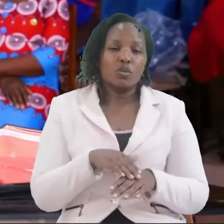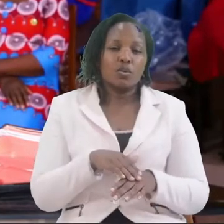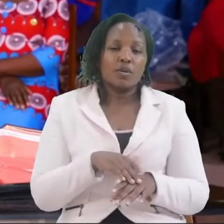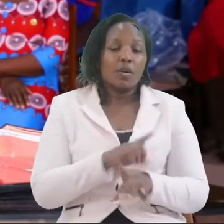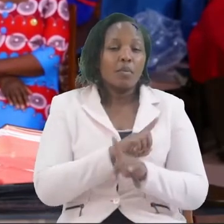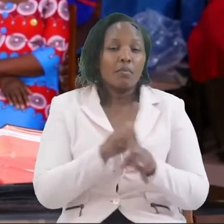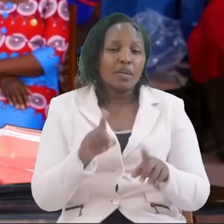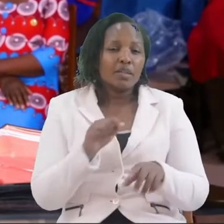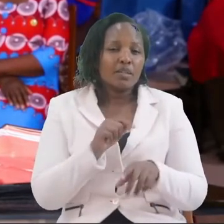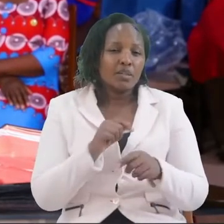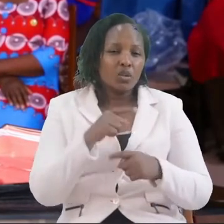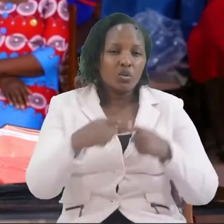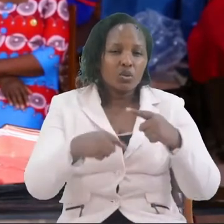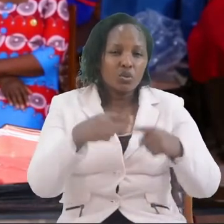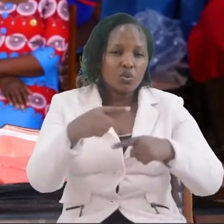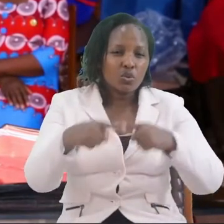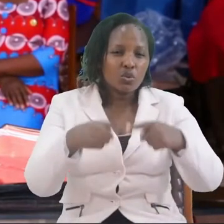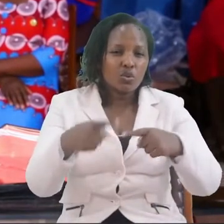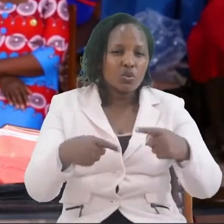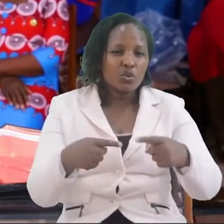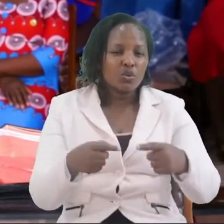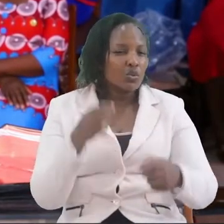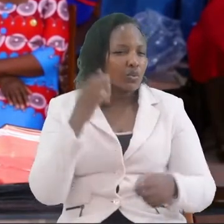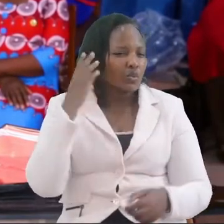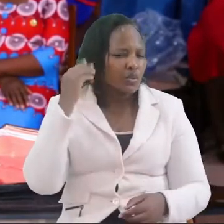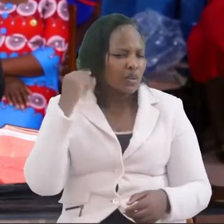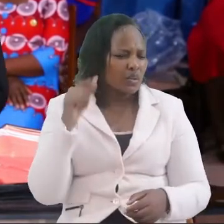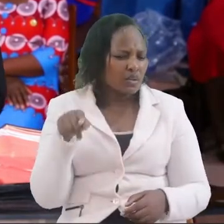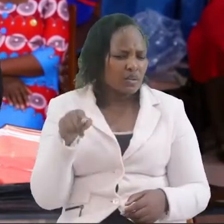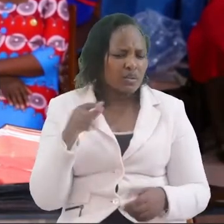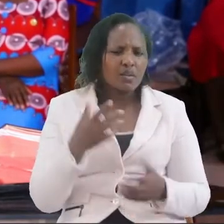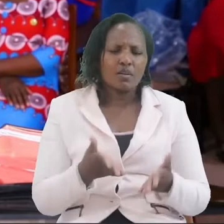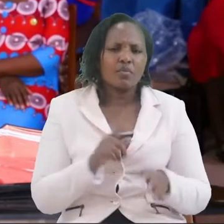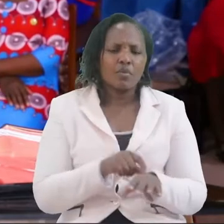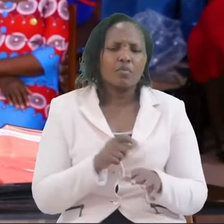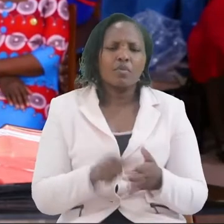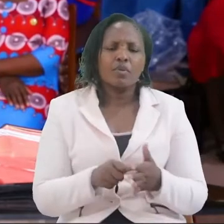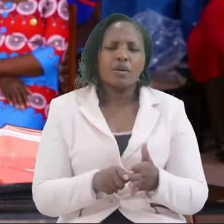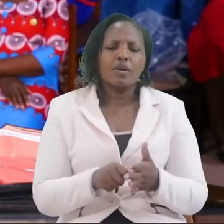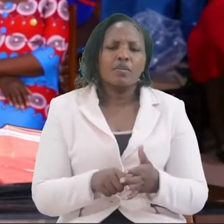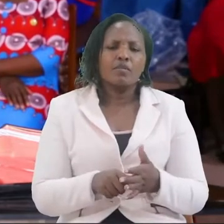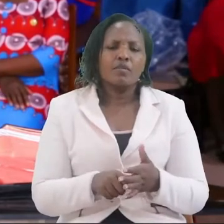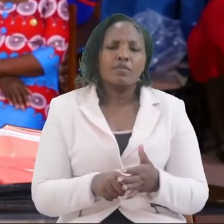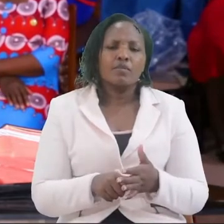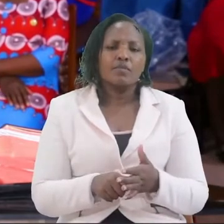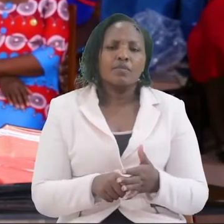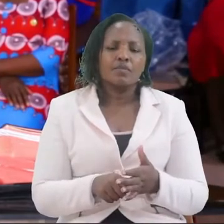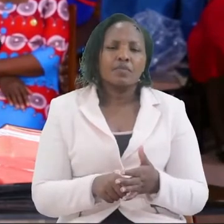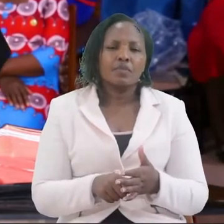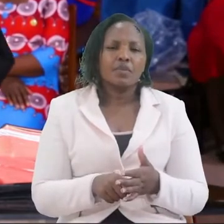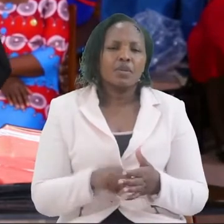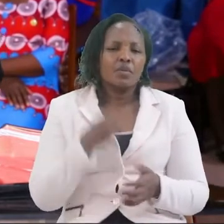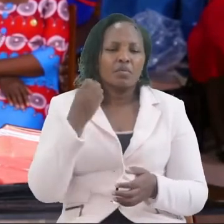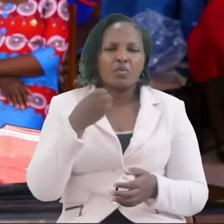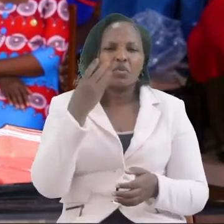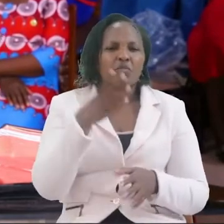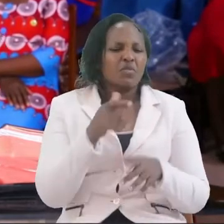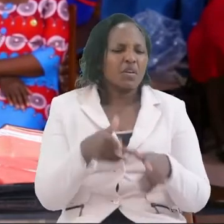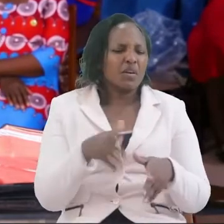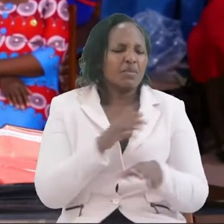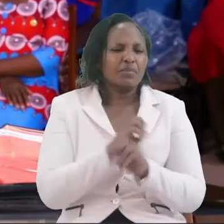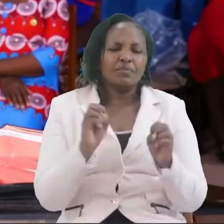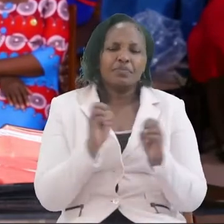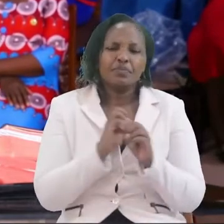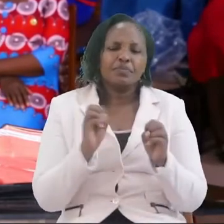sawa, lakini likiendelea linaanza kupiga kelele, linaendelea ule sasa utamu wa gari hulisikii tena,